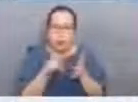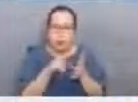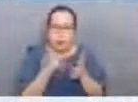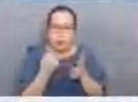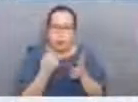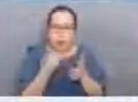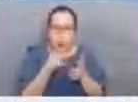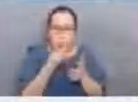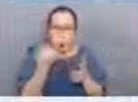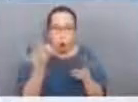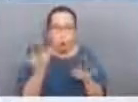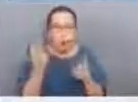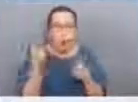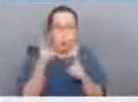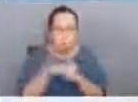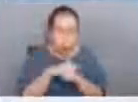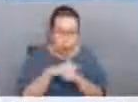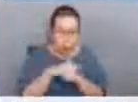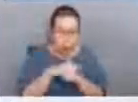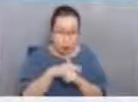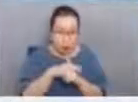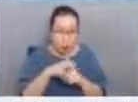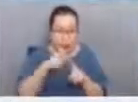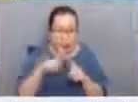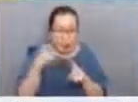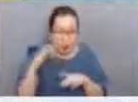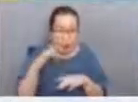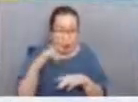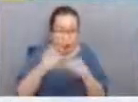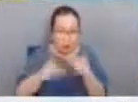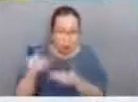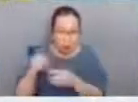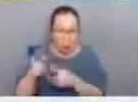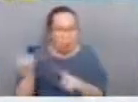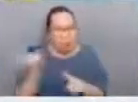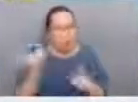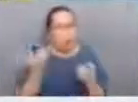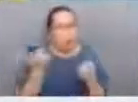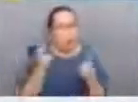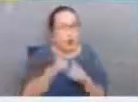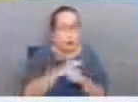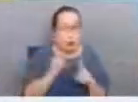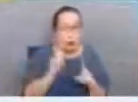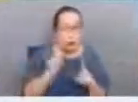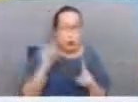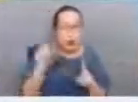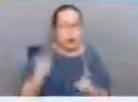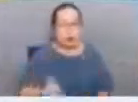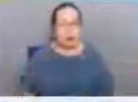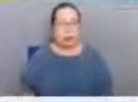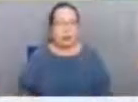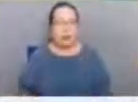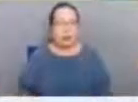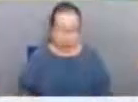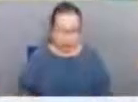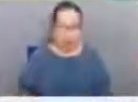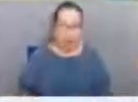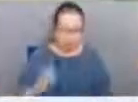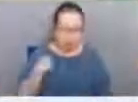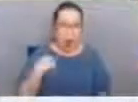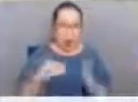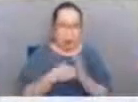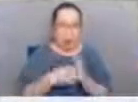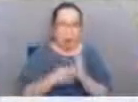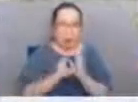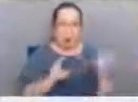foreign employers, yung inyong experience, kailangan ng certificate of employment sa lahat po ng mga employers ninyo